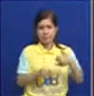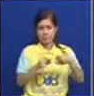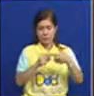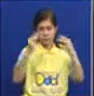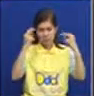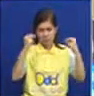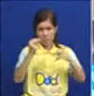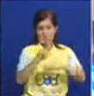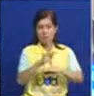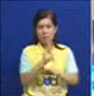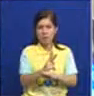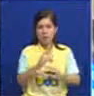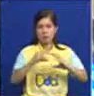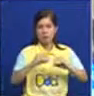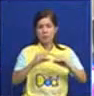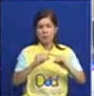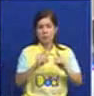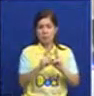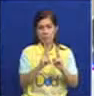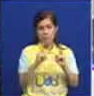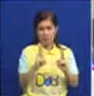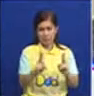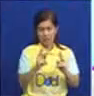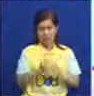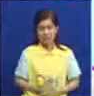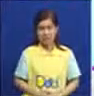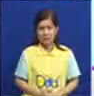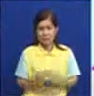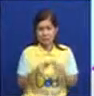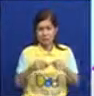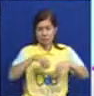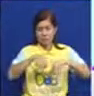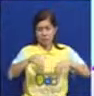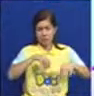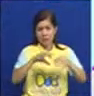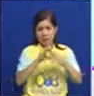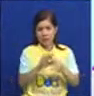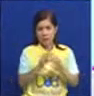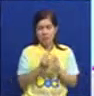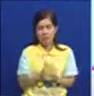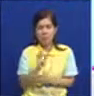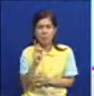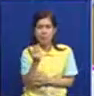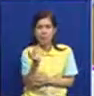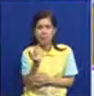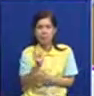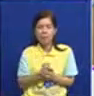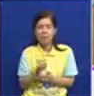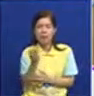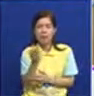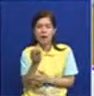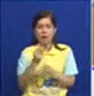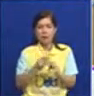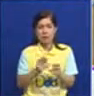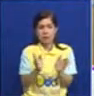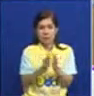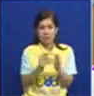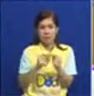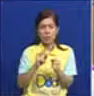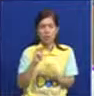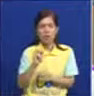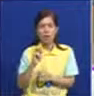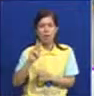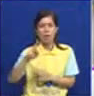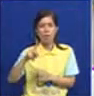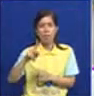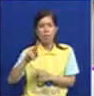ตรีได้เป็นประธานการประชุมคณะกรรมการนโยบายและบริหารจัดการข้าวหรือนบค.เพื่อหารือถึงแนวทางการระบ